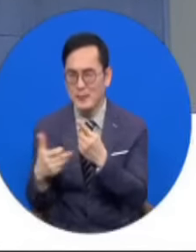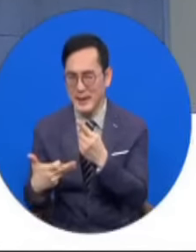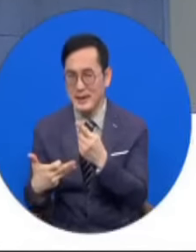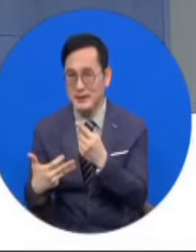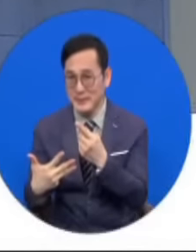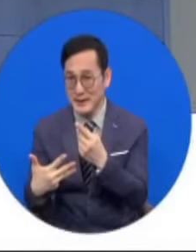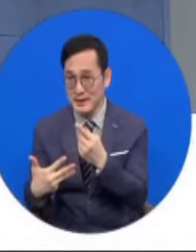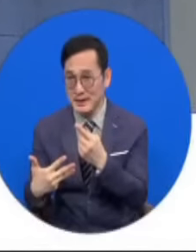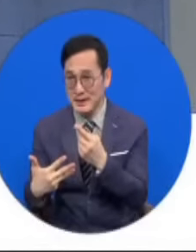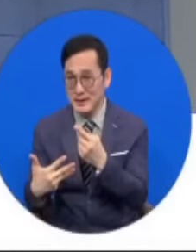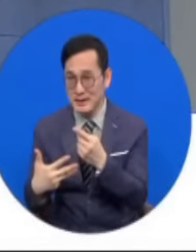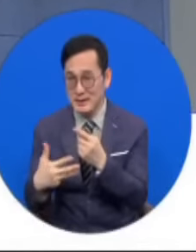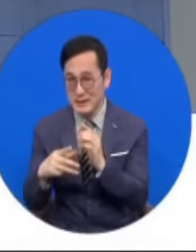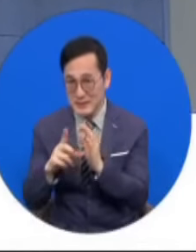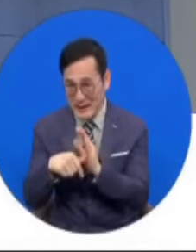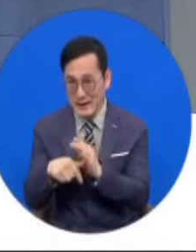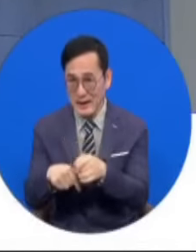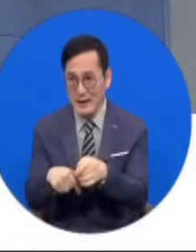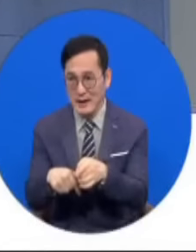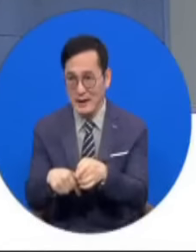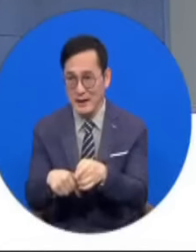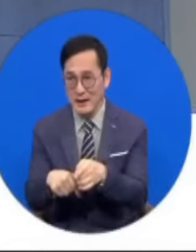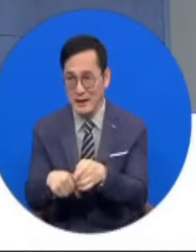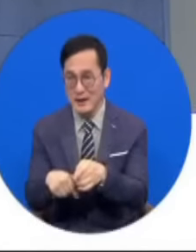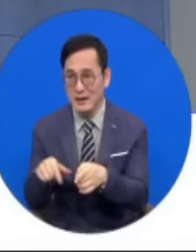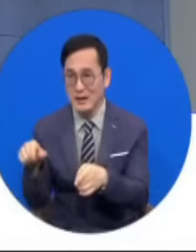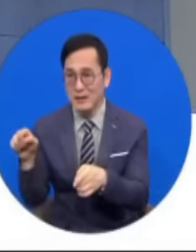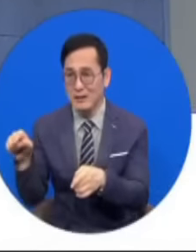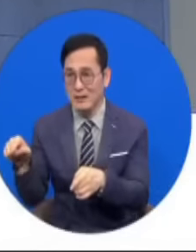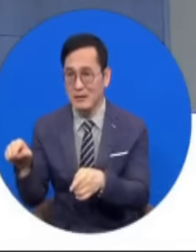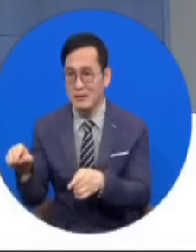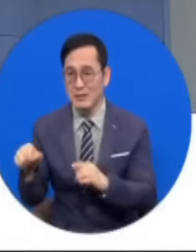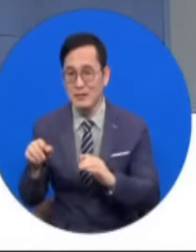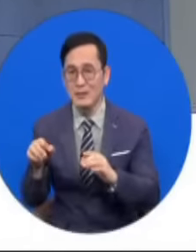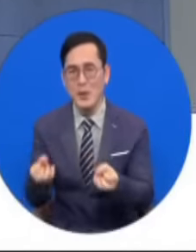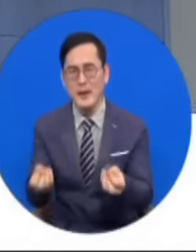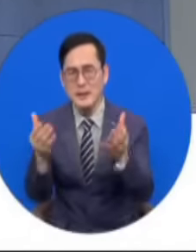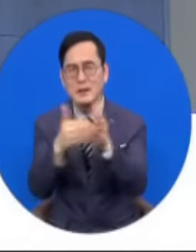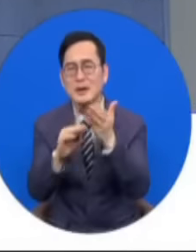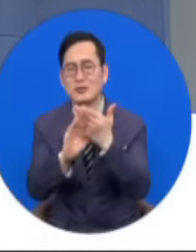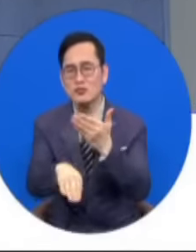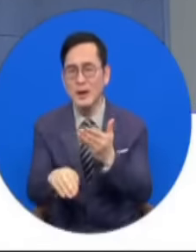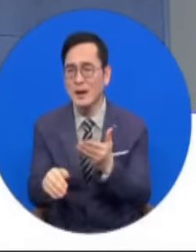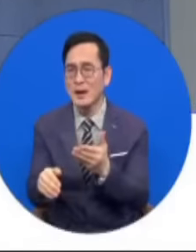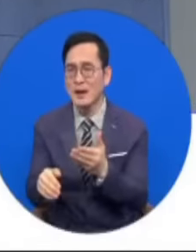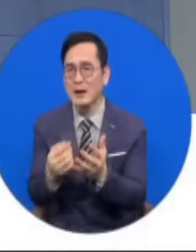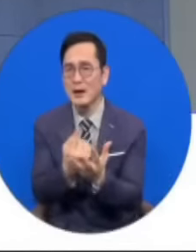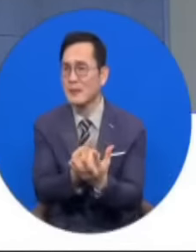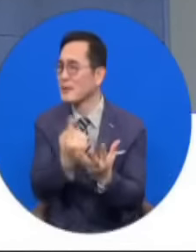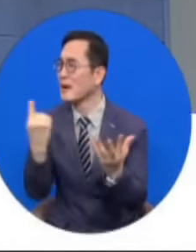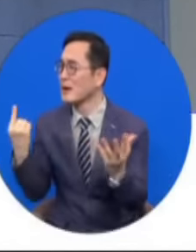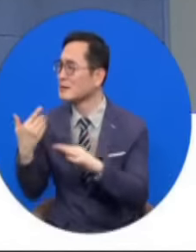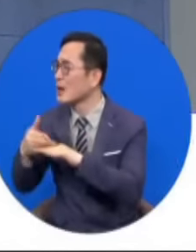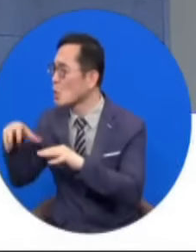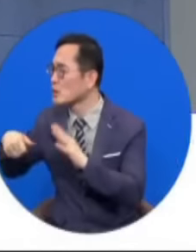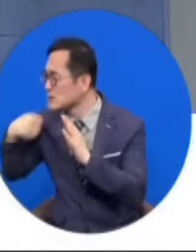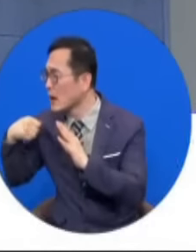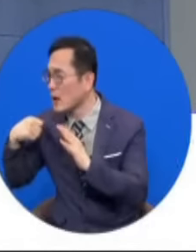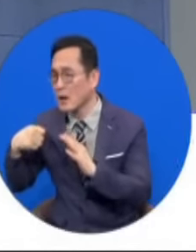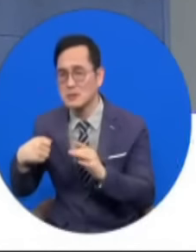사건 당시에 박 검사는 공식 행사에만 참석한 뒤 청사를 떠나서 이미 다른 곳에서 저녁 식사하고 귀가한 것으로